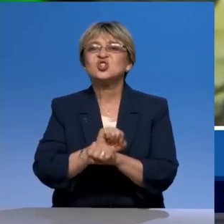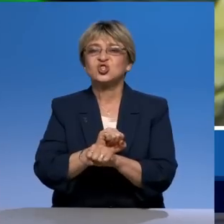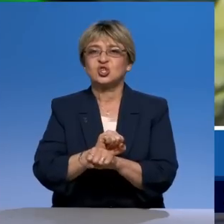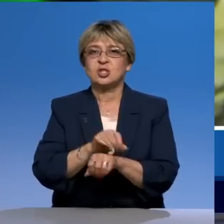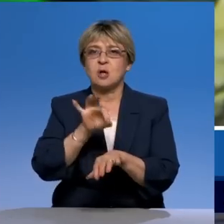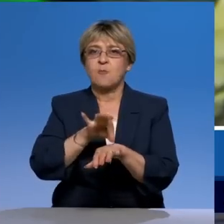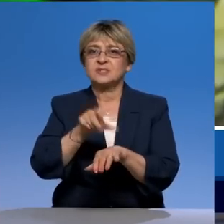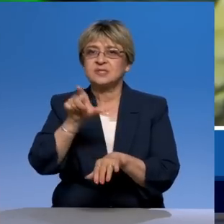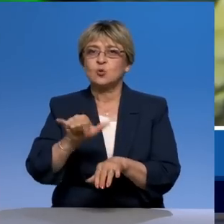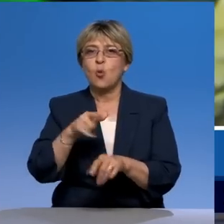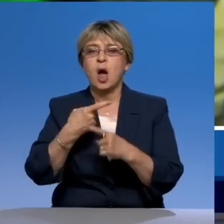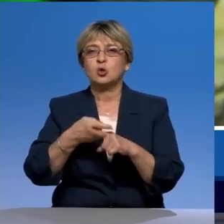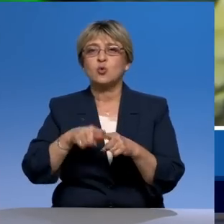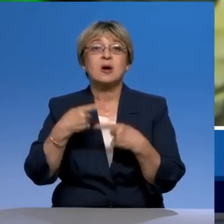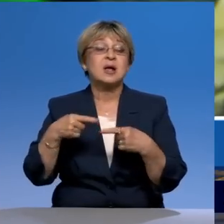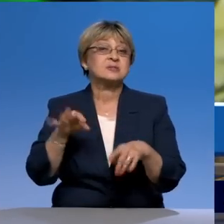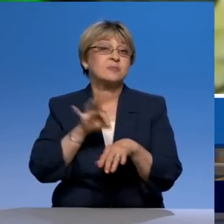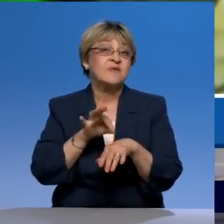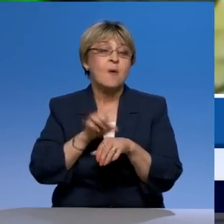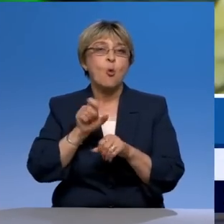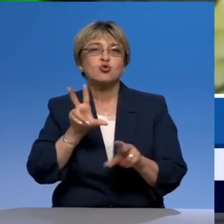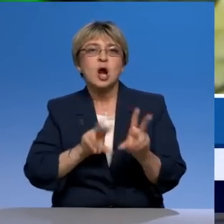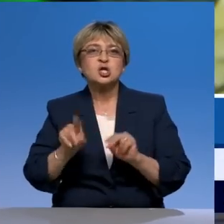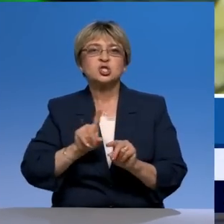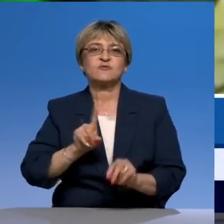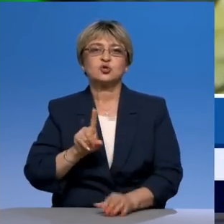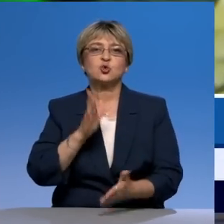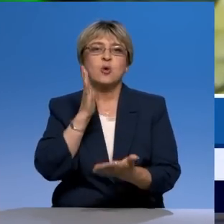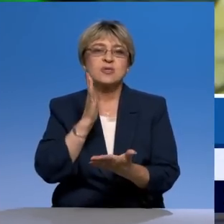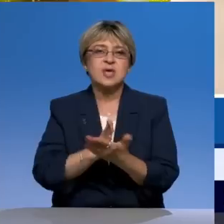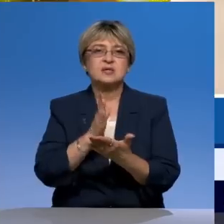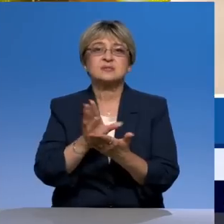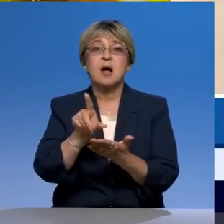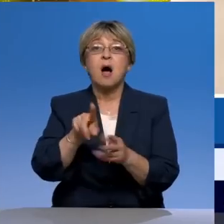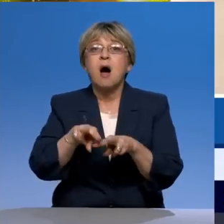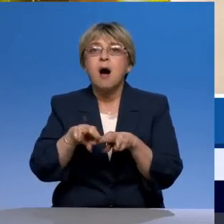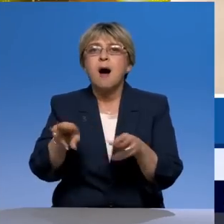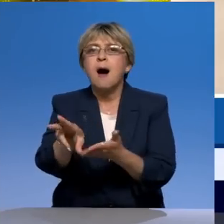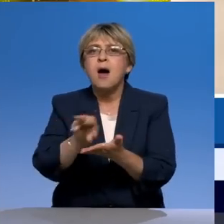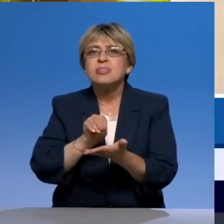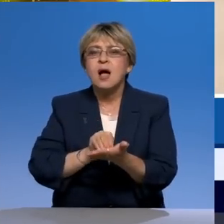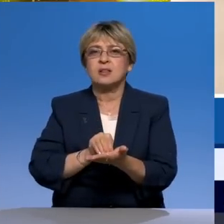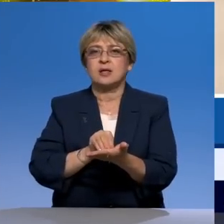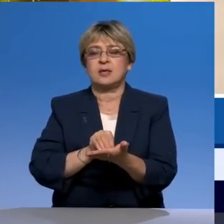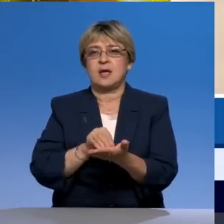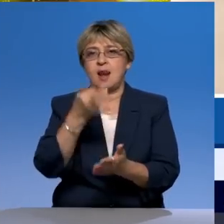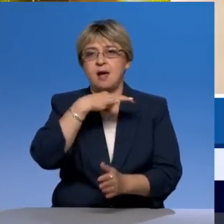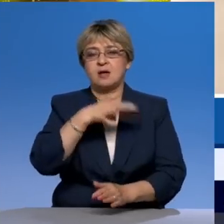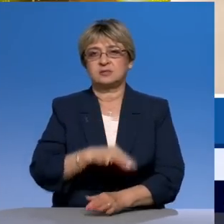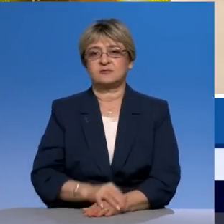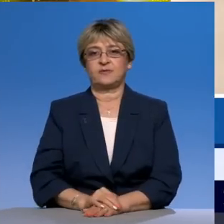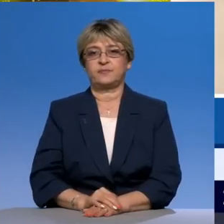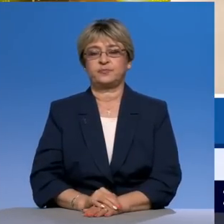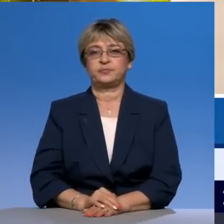которых там разные заболевания, могут рассчитывать на то, что есть аналоги. Да, да. Значит, ну, прежде всего,